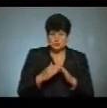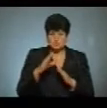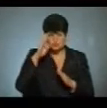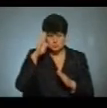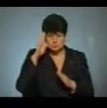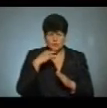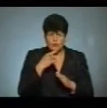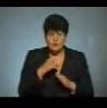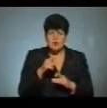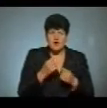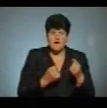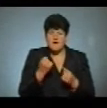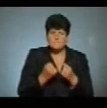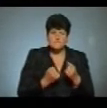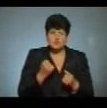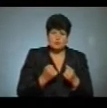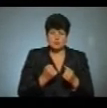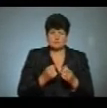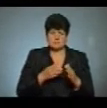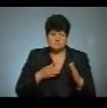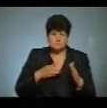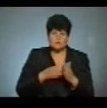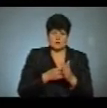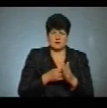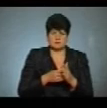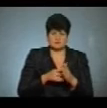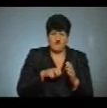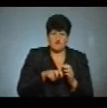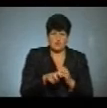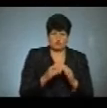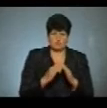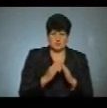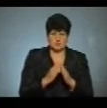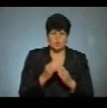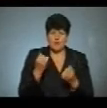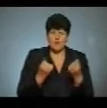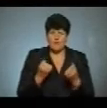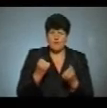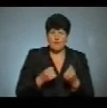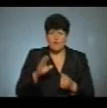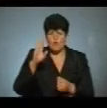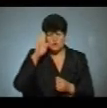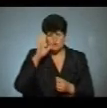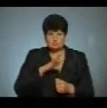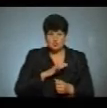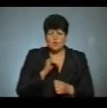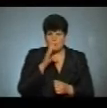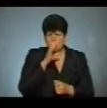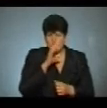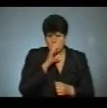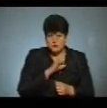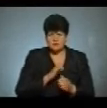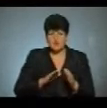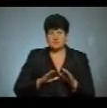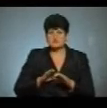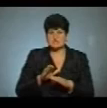Малиновського, автомобіль служби таксі пошкодив вхід до будівлі. Сказали, що водію погано стало, він їхав знизу.